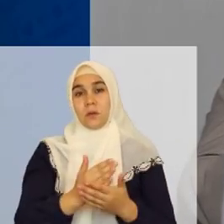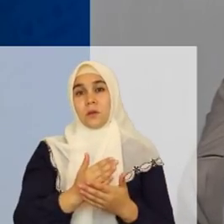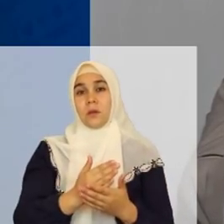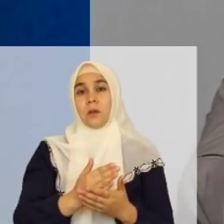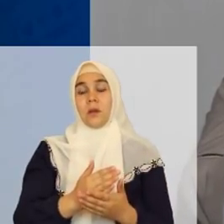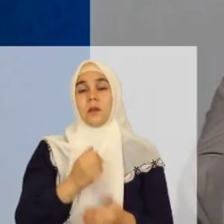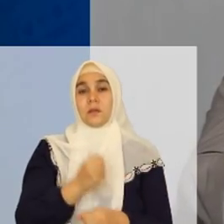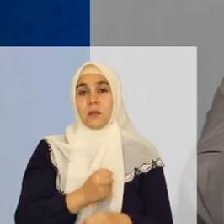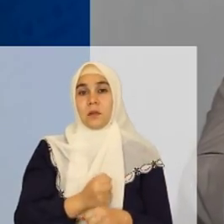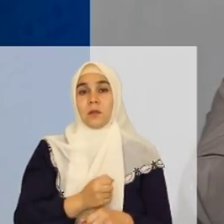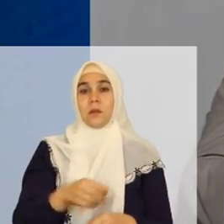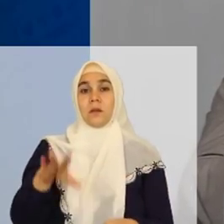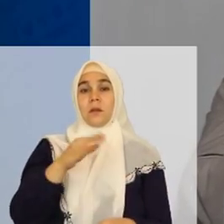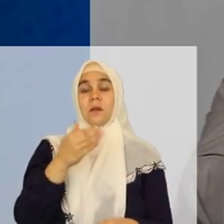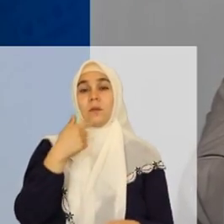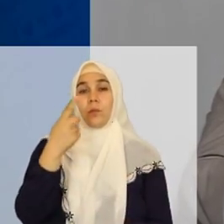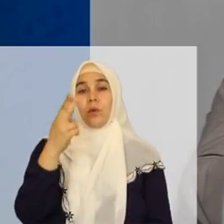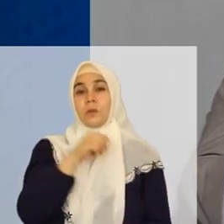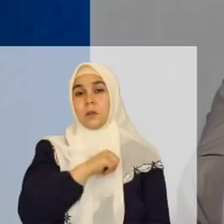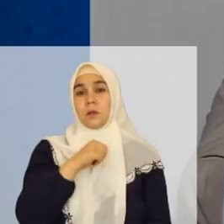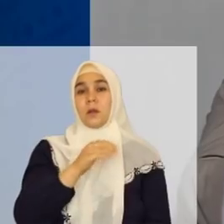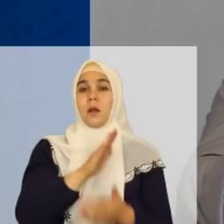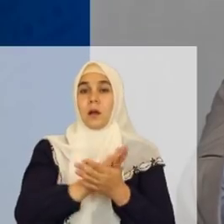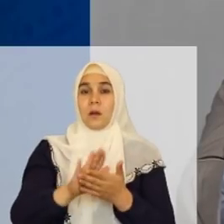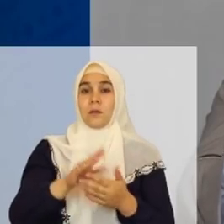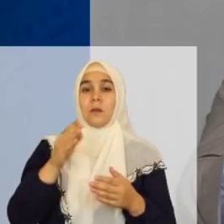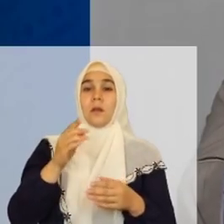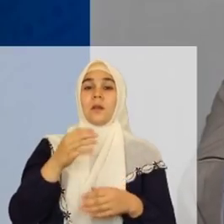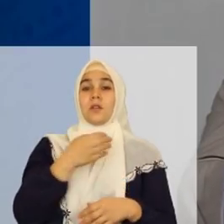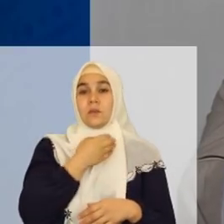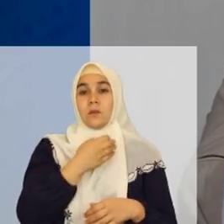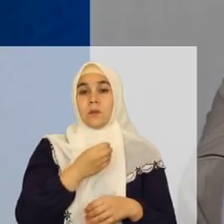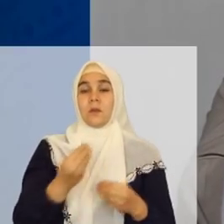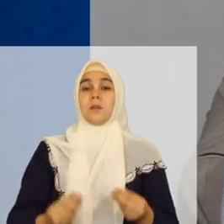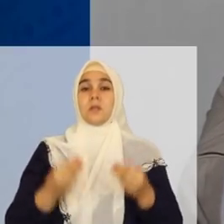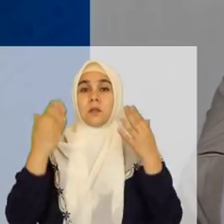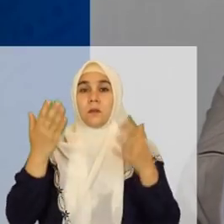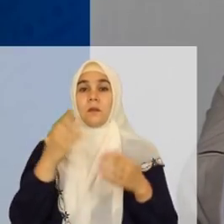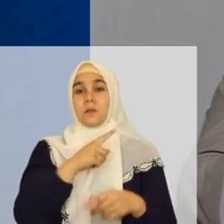Ishorasini bildiradi. Ramzi sifatida Alloh halol qilgan hayvonni so'yadi banda.